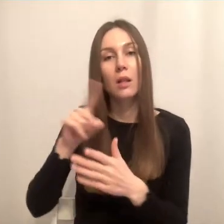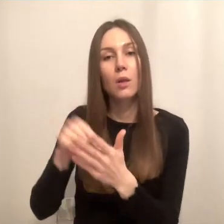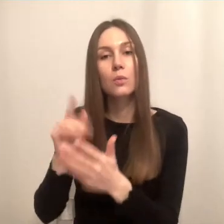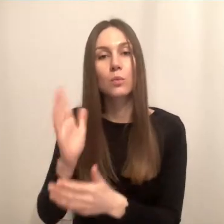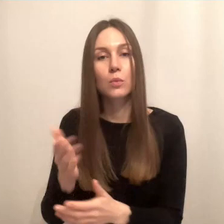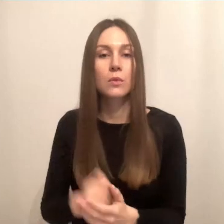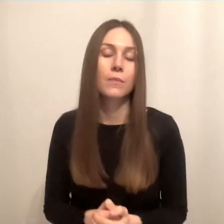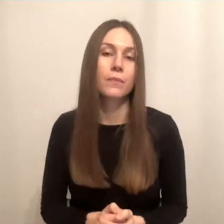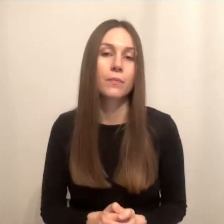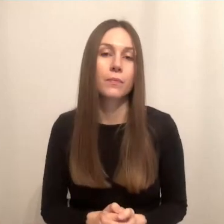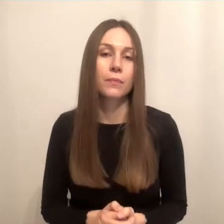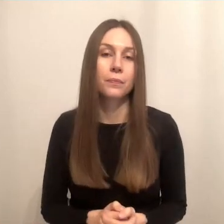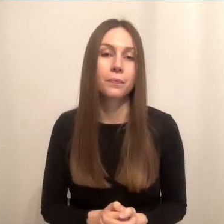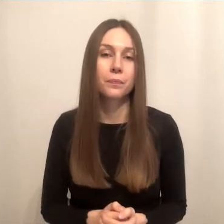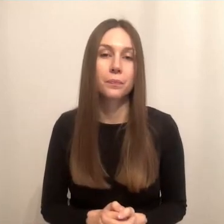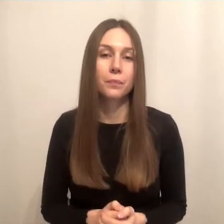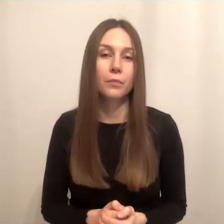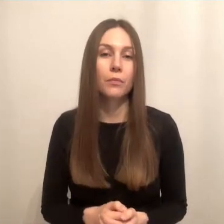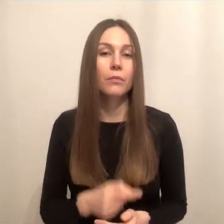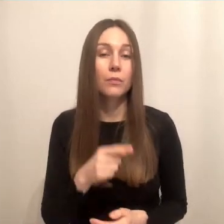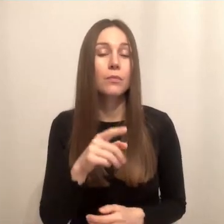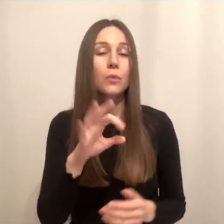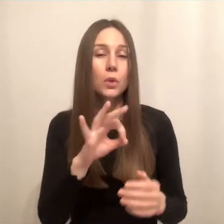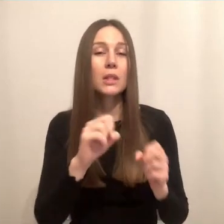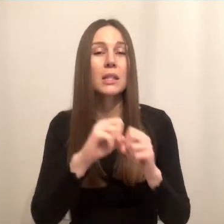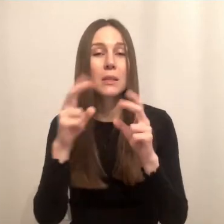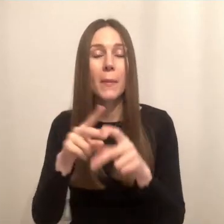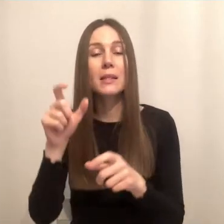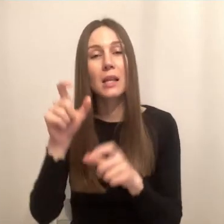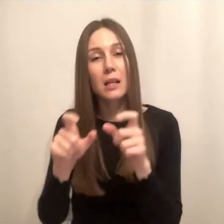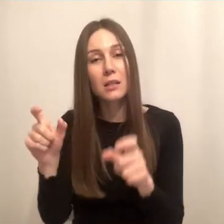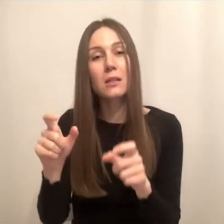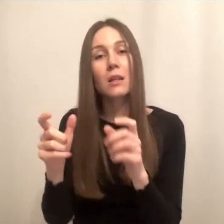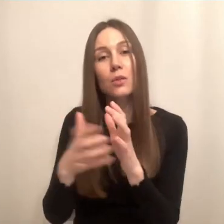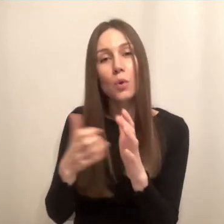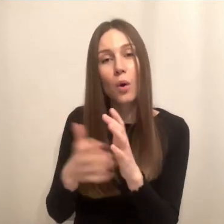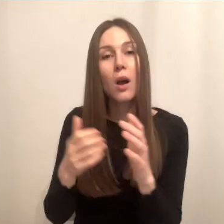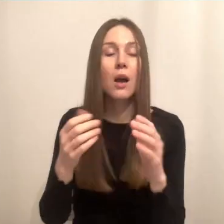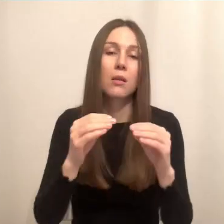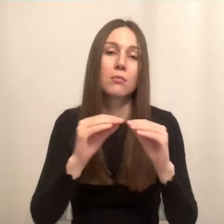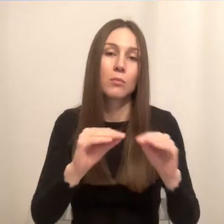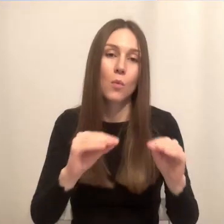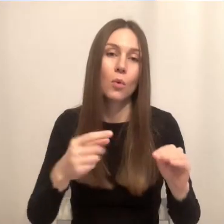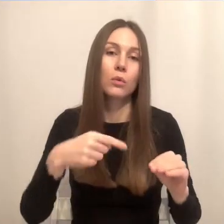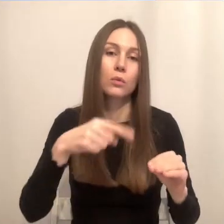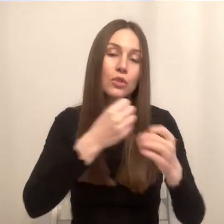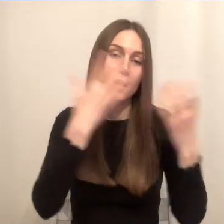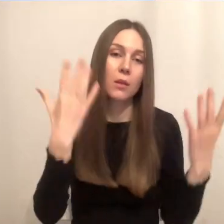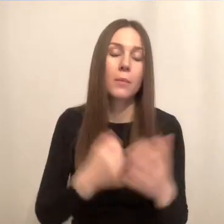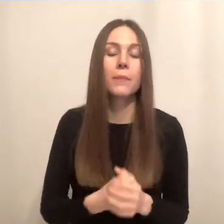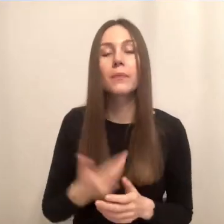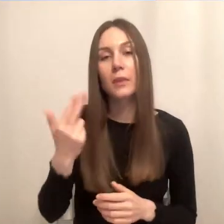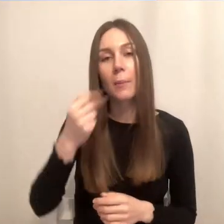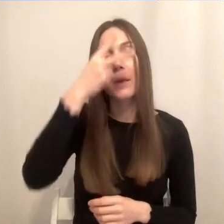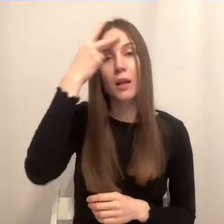Specialistus. Toka, aišku, švietimas yra labai labai svarbu. Taip, tai yra Lietuvoje didelė problema,